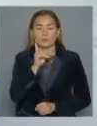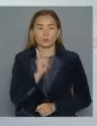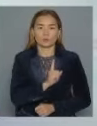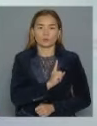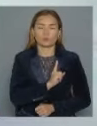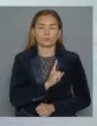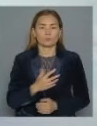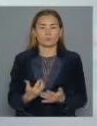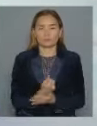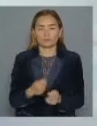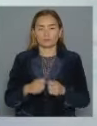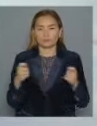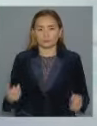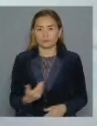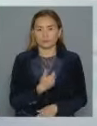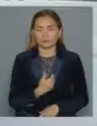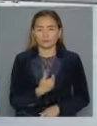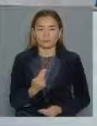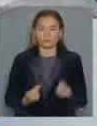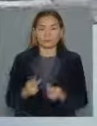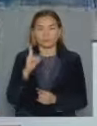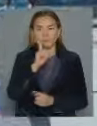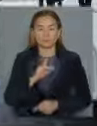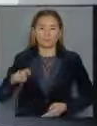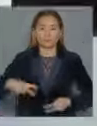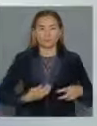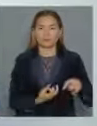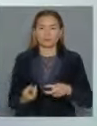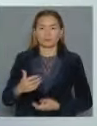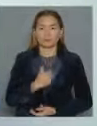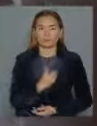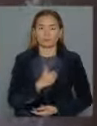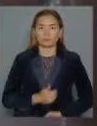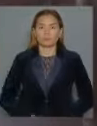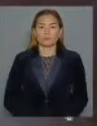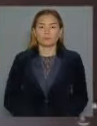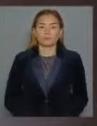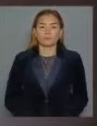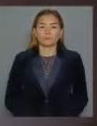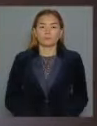скорейшего открытия места отдыха, где они с пользой проводят свое время.